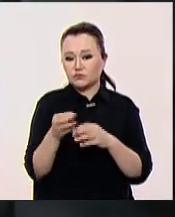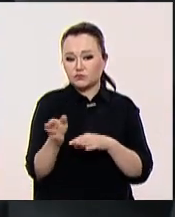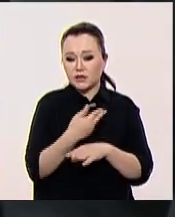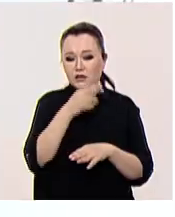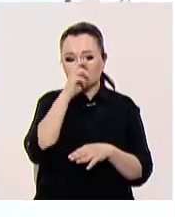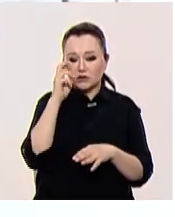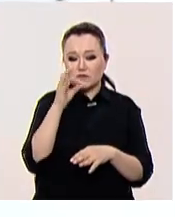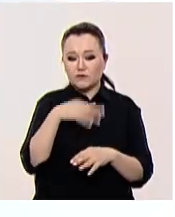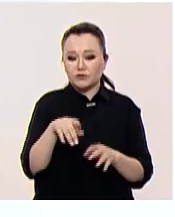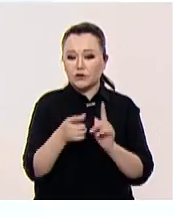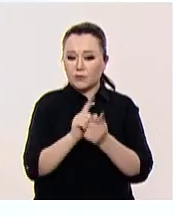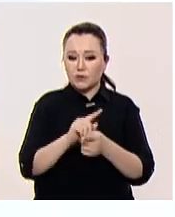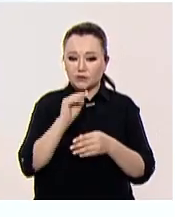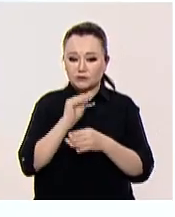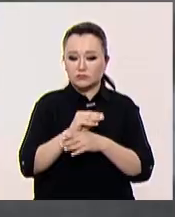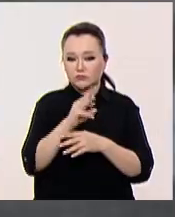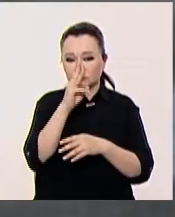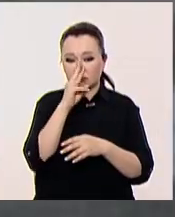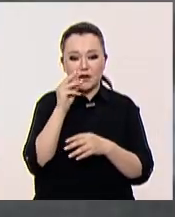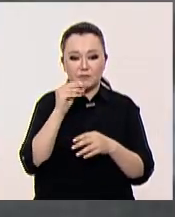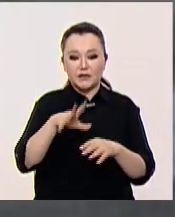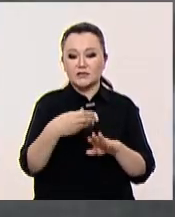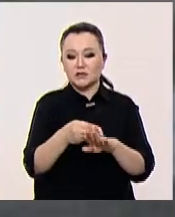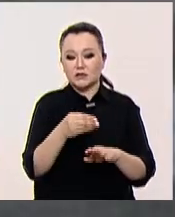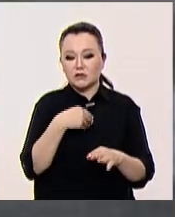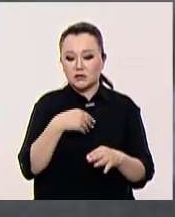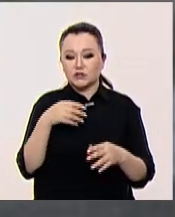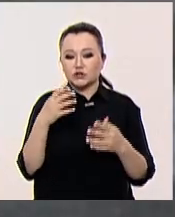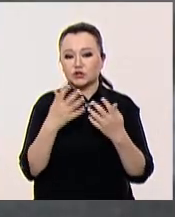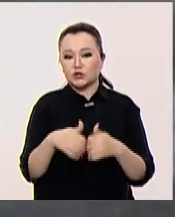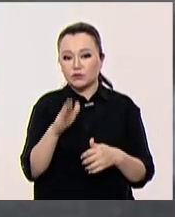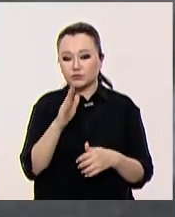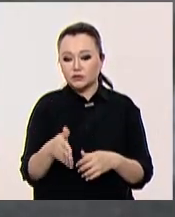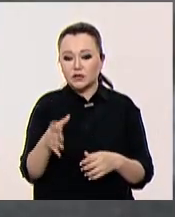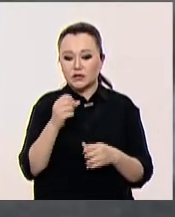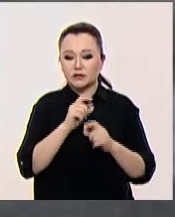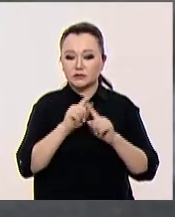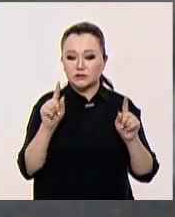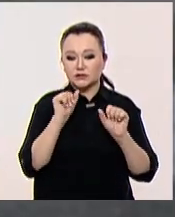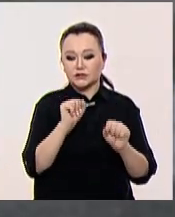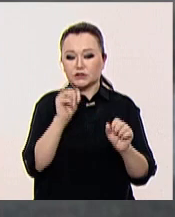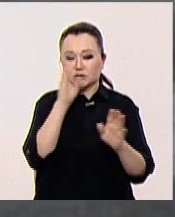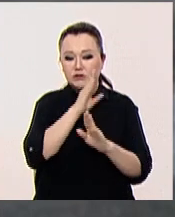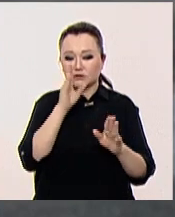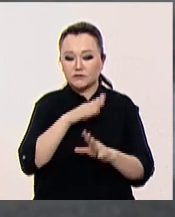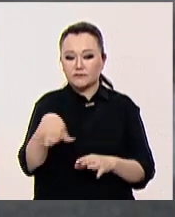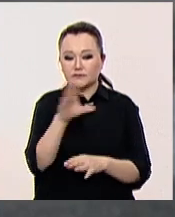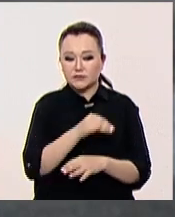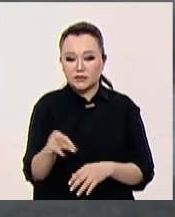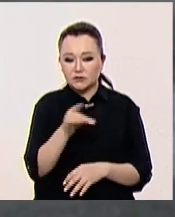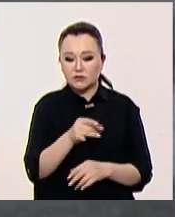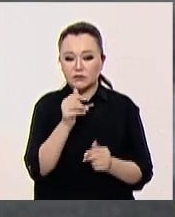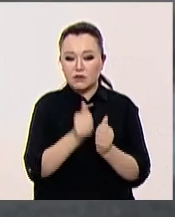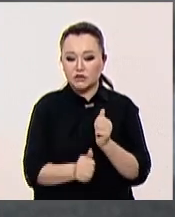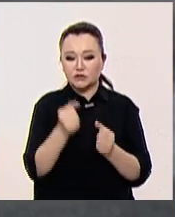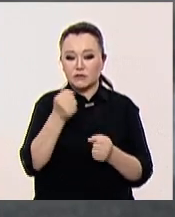алдагы уакытта керсинче кошумча акы енгизбек. Улуттук парк аумактарына, жалпы эрекче коргалатын табигый аумактарына әр